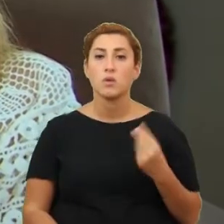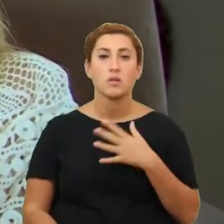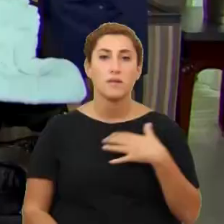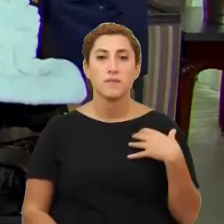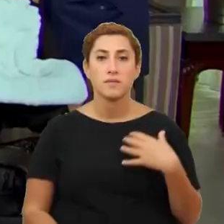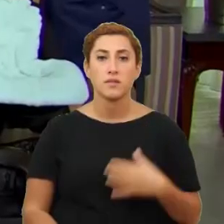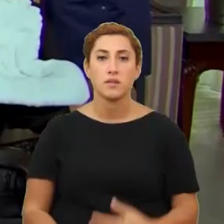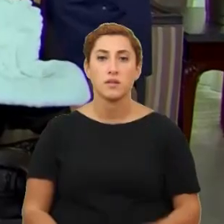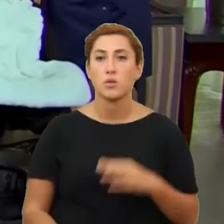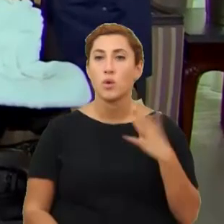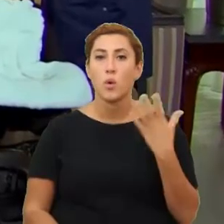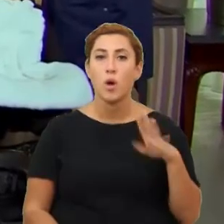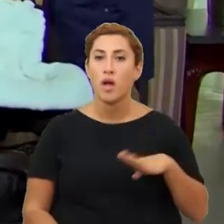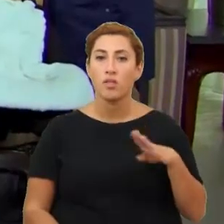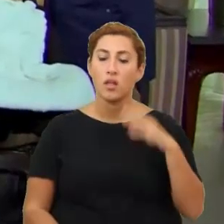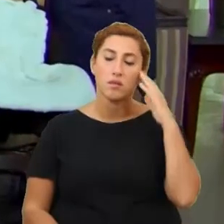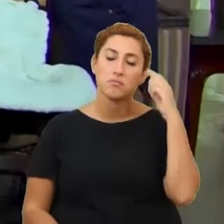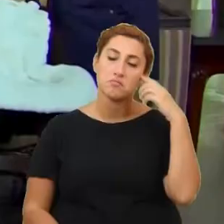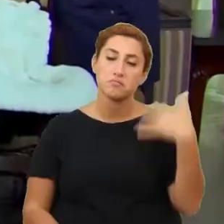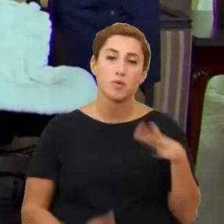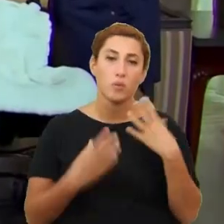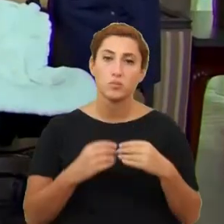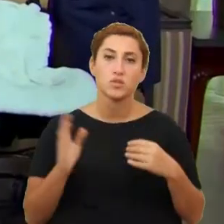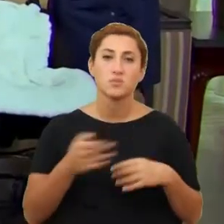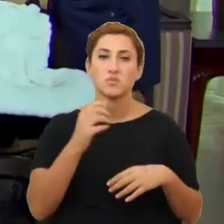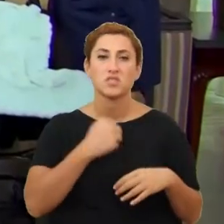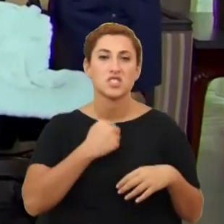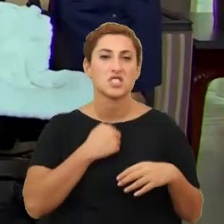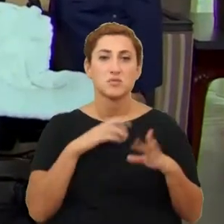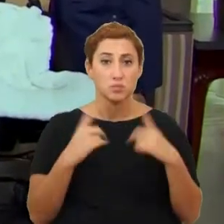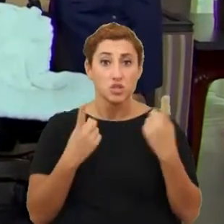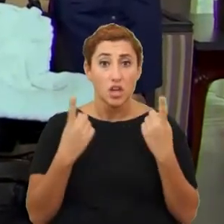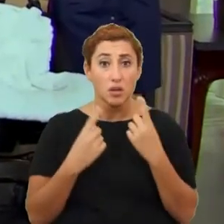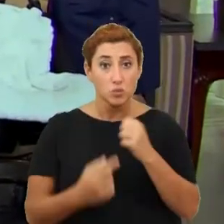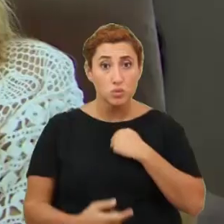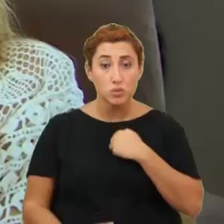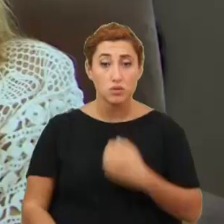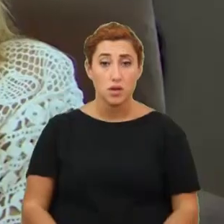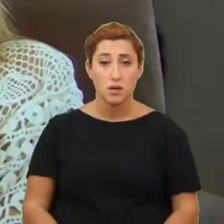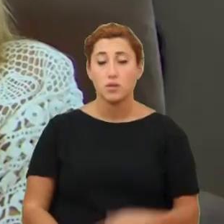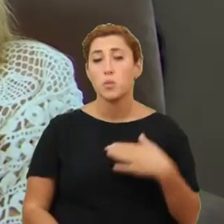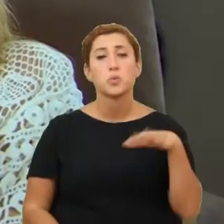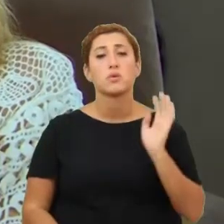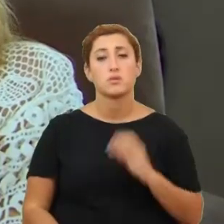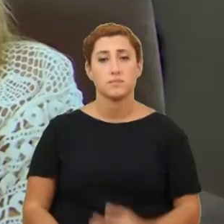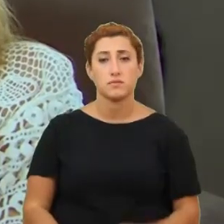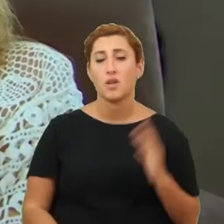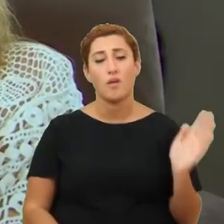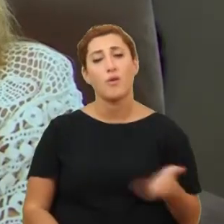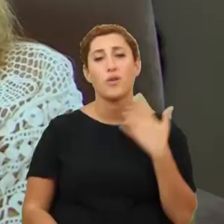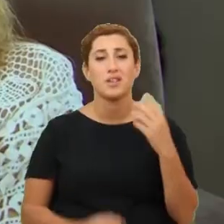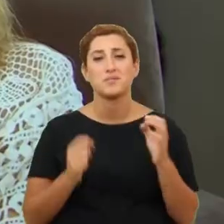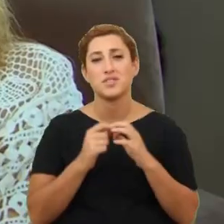Efendim anne. Ne o evladım, dağılmış gitmişsin öyle böyle canına sakın gibi, bir şey mi üzüldün? Yok öyle